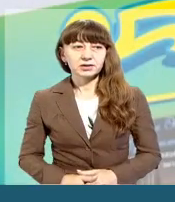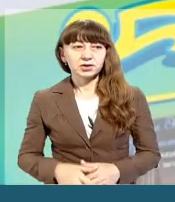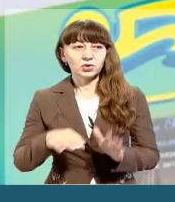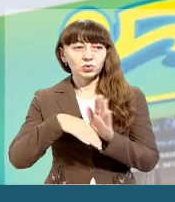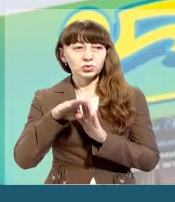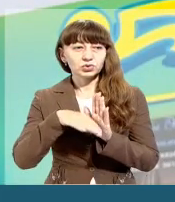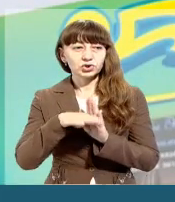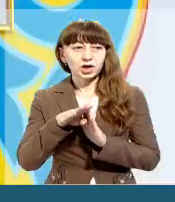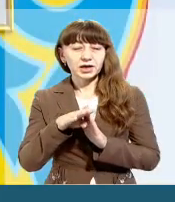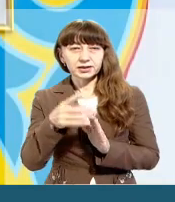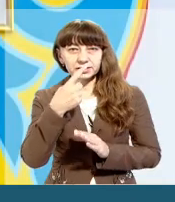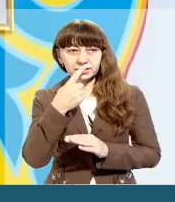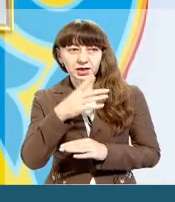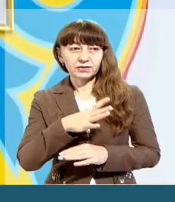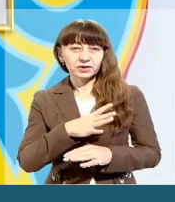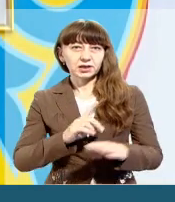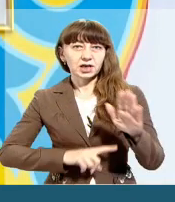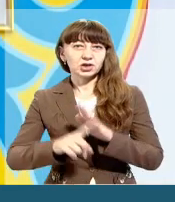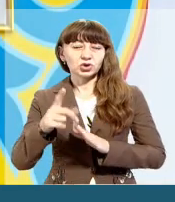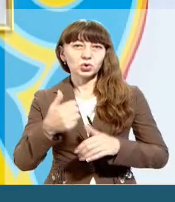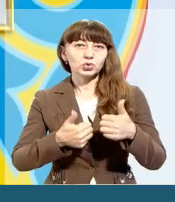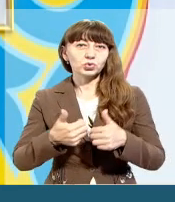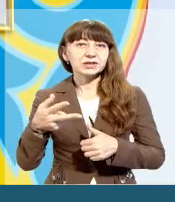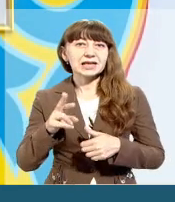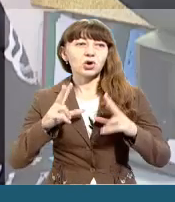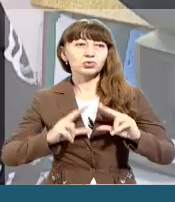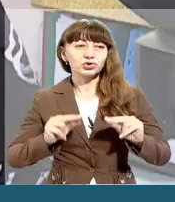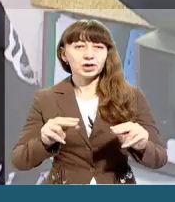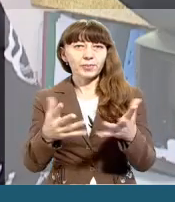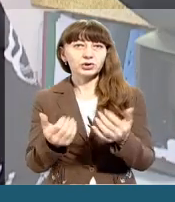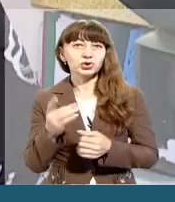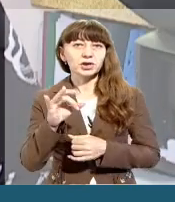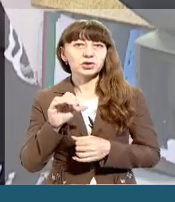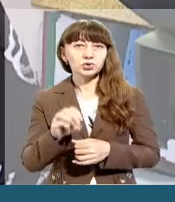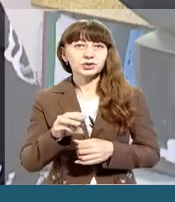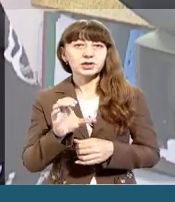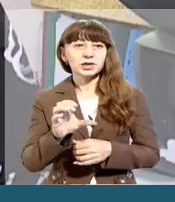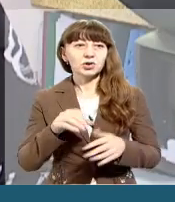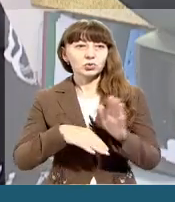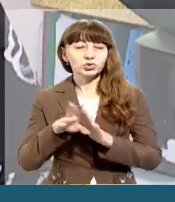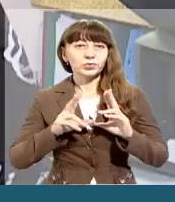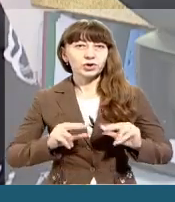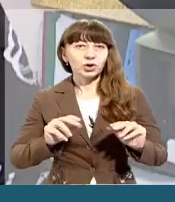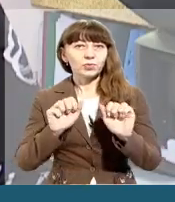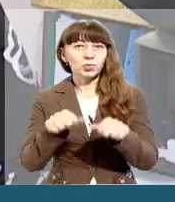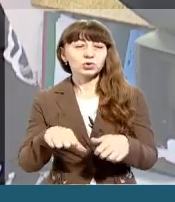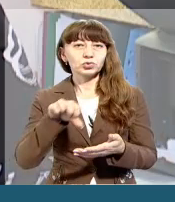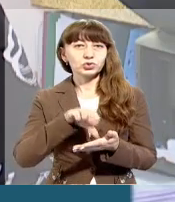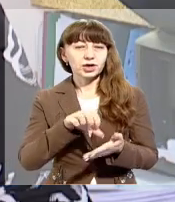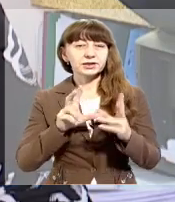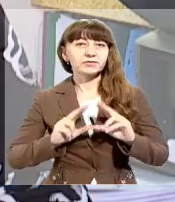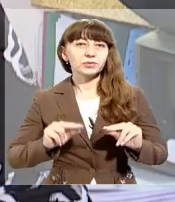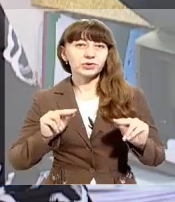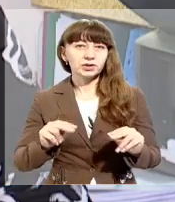басталған болатын. Оған балабақша, мектеп, колледж ұстаздары қатысу мүмкіндігіне ие. Педагоги, имеющие стаж